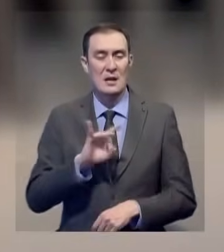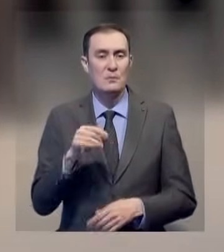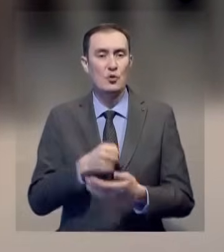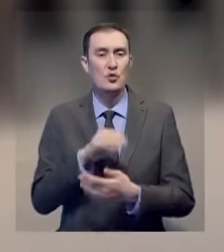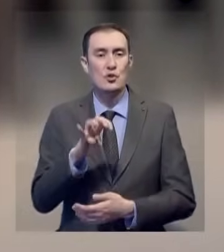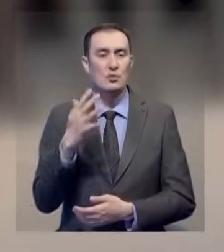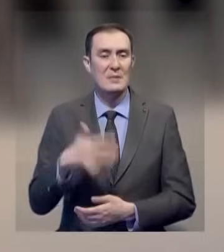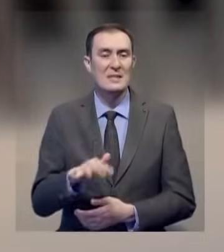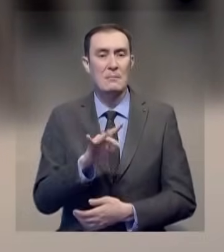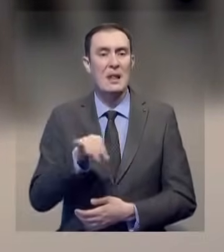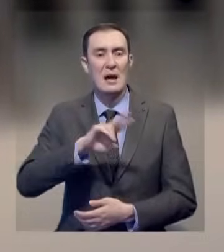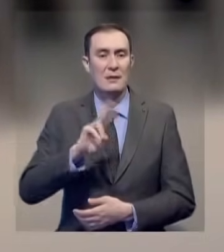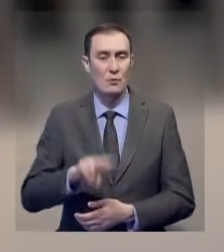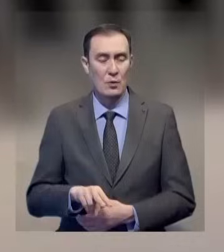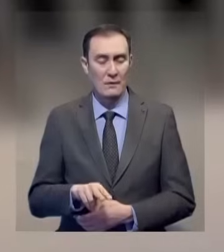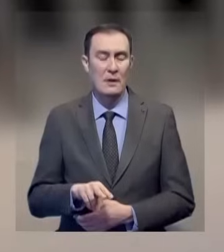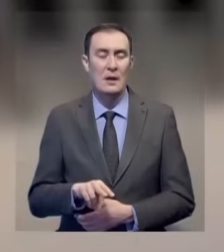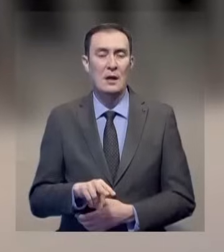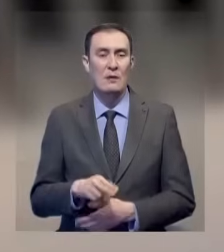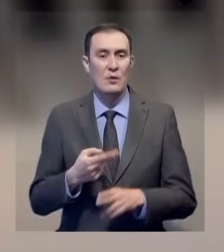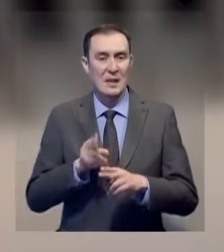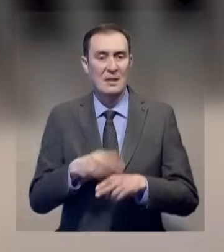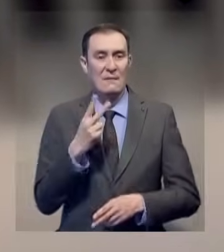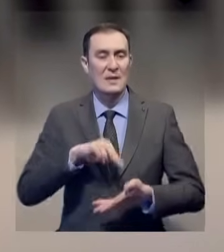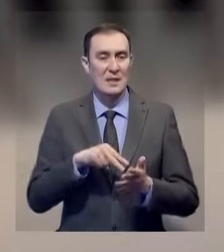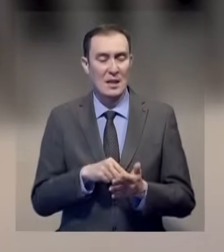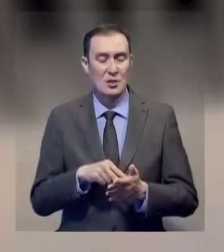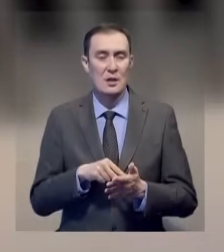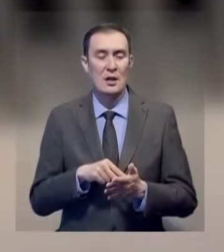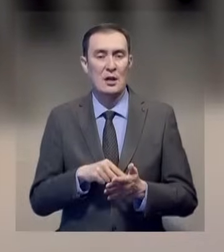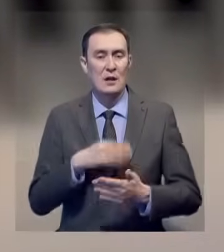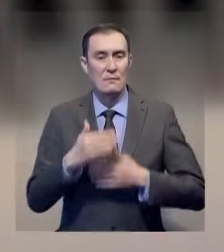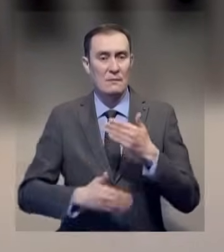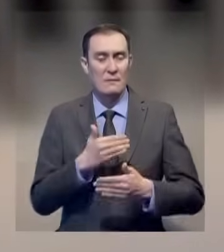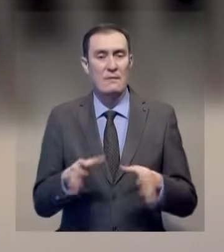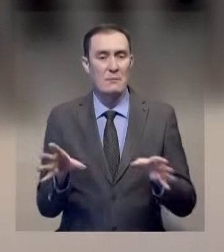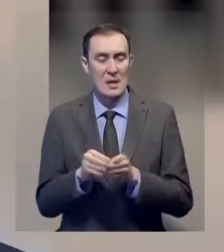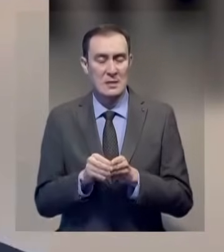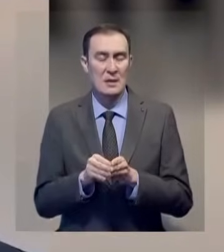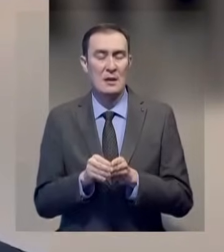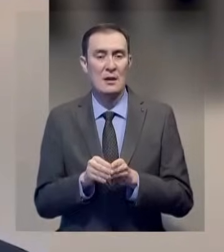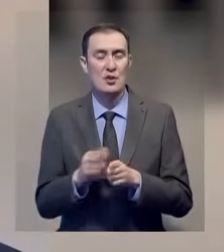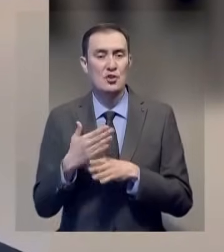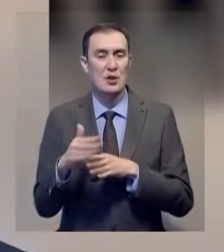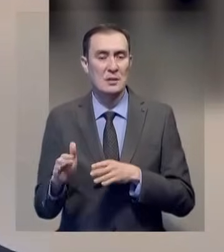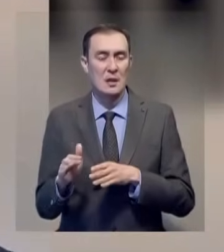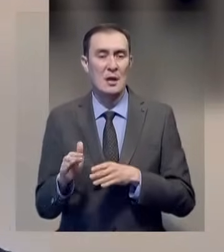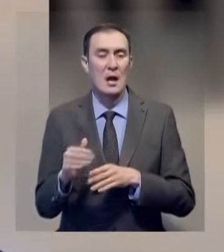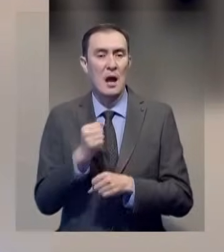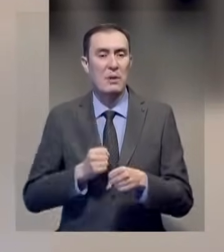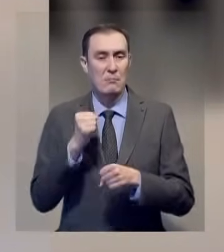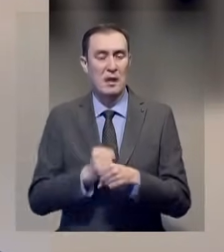до 450 миллиардов. То есть эти две задачи, они идут в увязке между собой. Доля